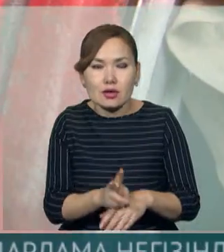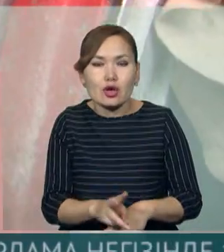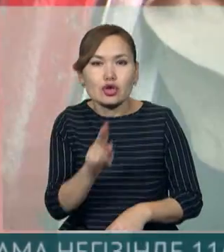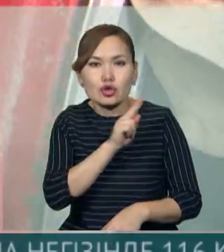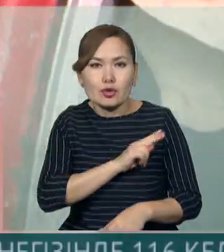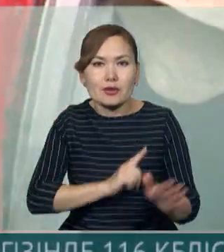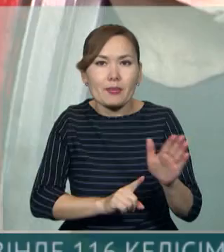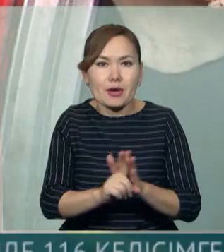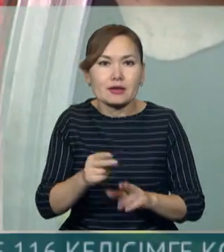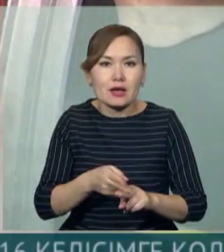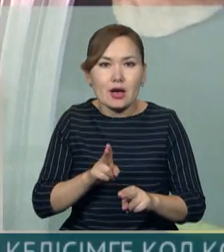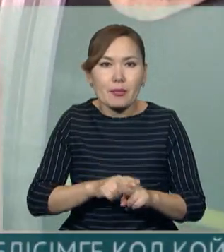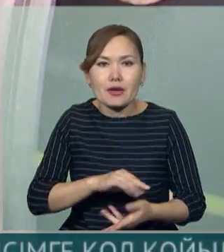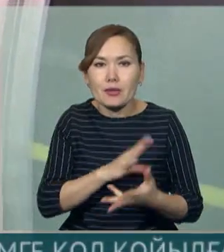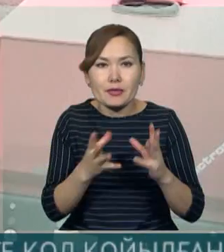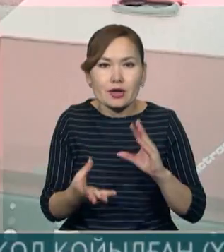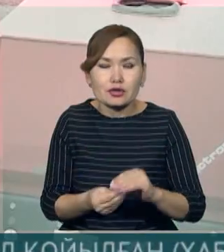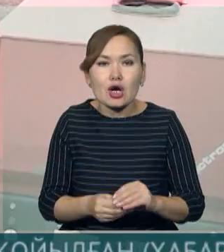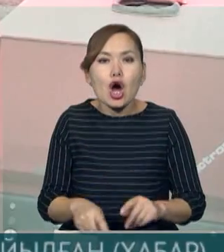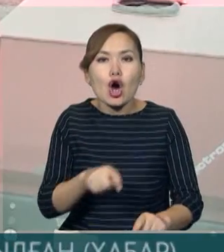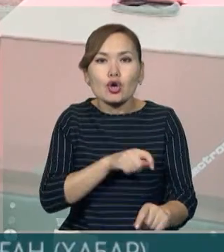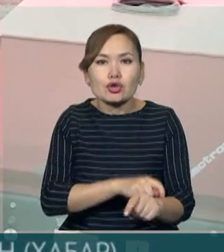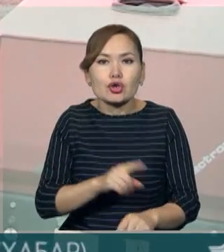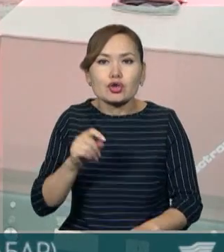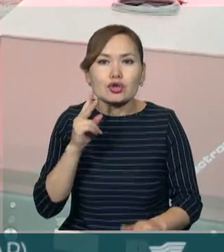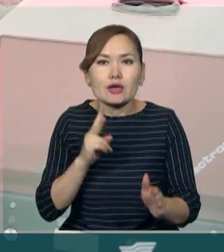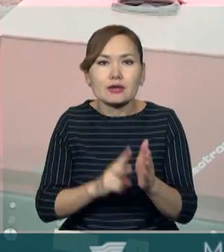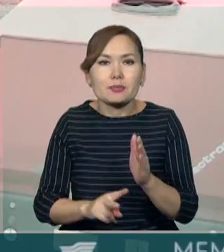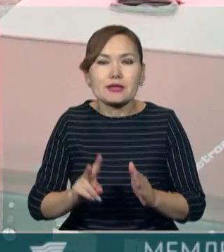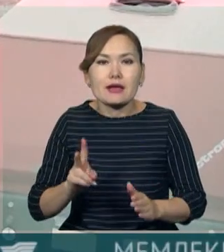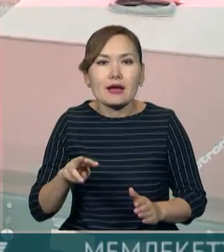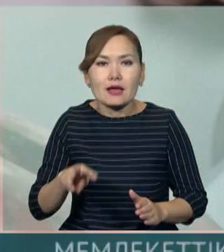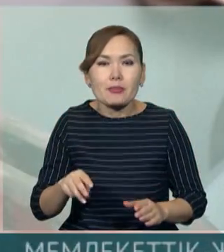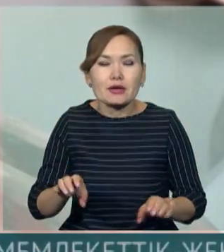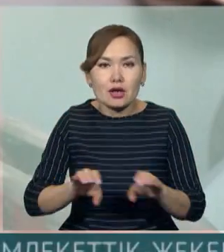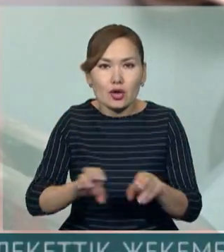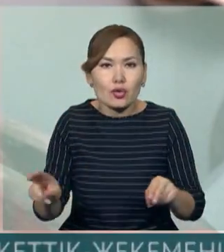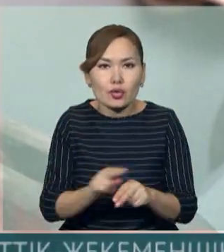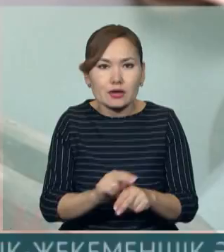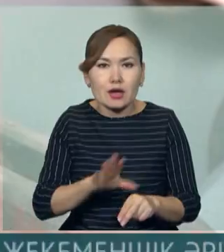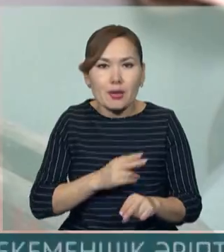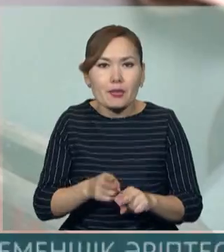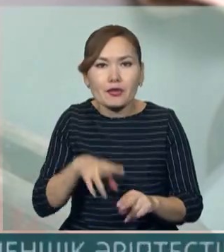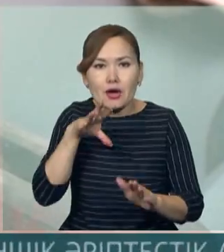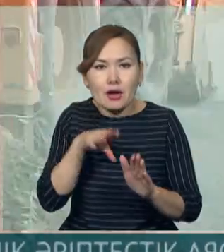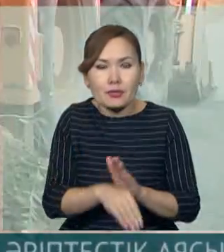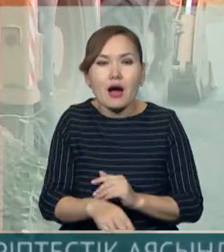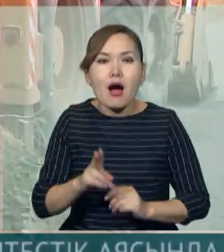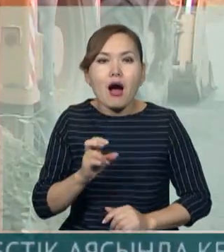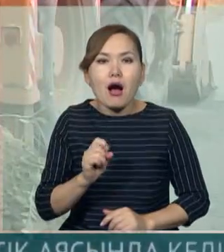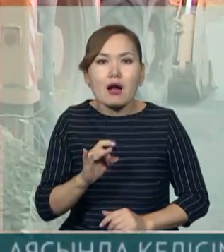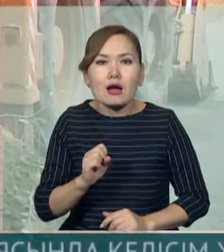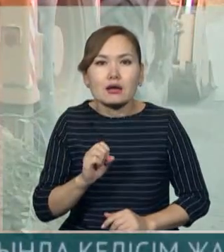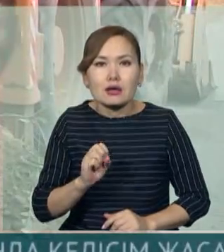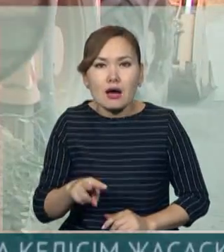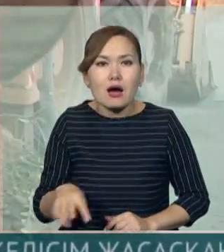жатыр. Ол 4 кезеңге бөлінген. Бастапқы кезеңде ұзындығы 170 шақырымға жуық желі тартылды. Оған таяу арада қосылатындардың қатарында